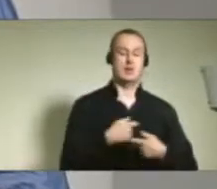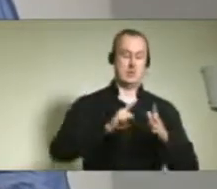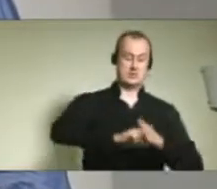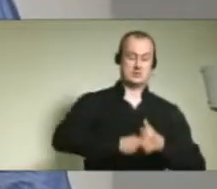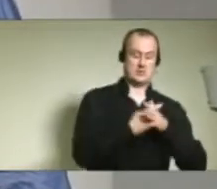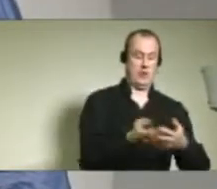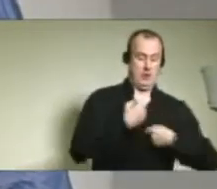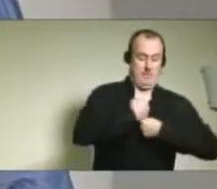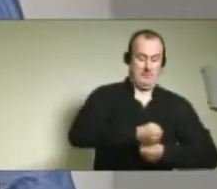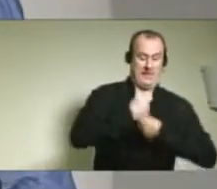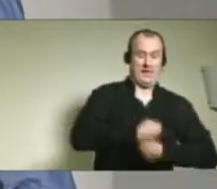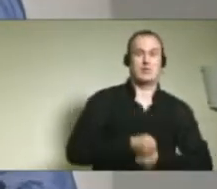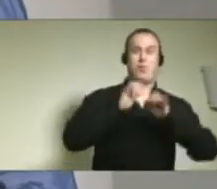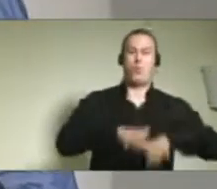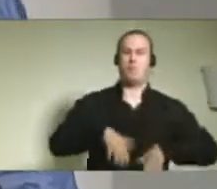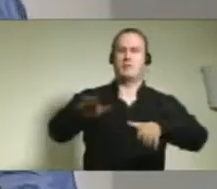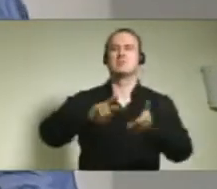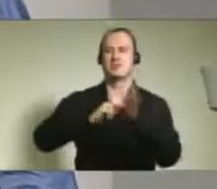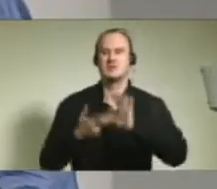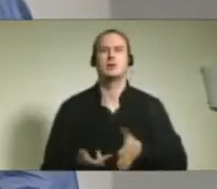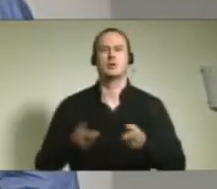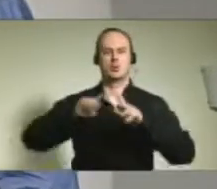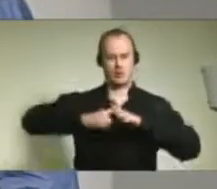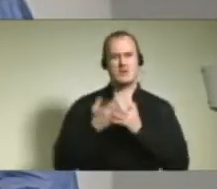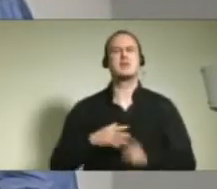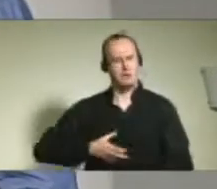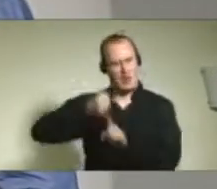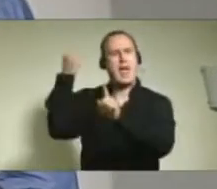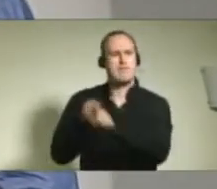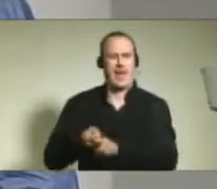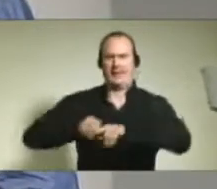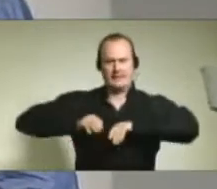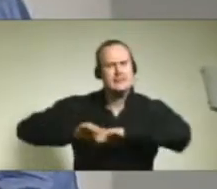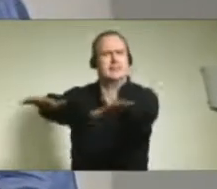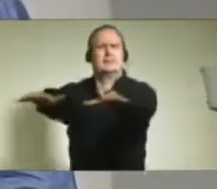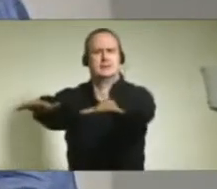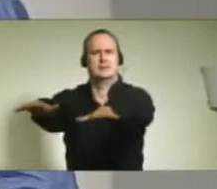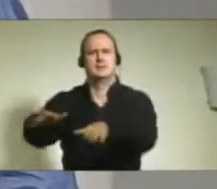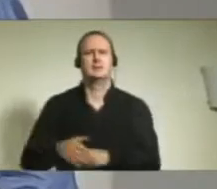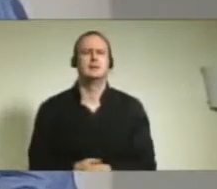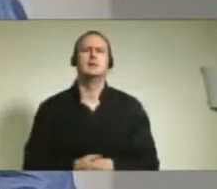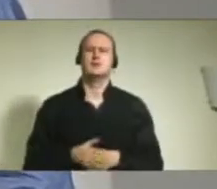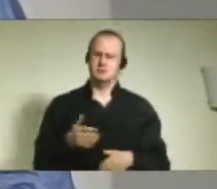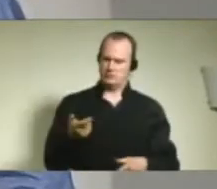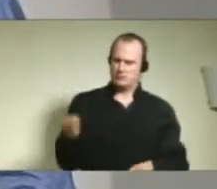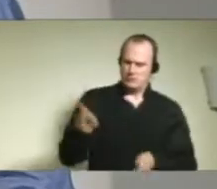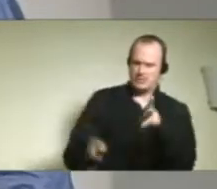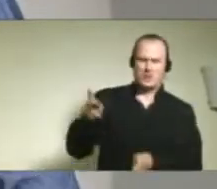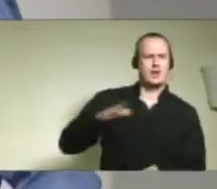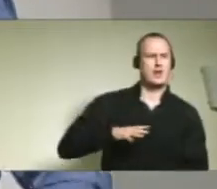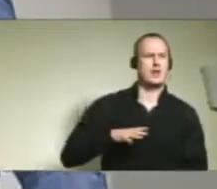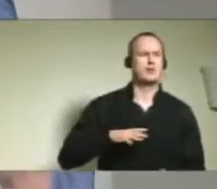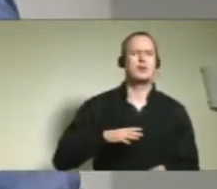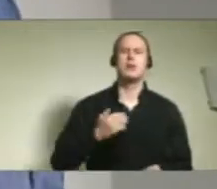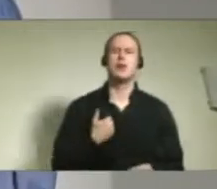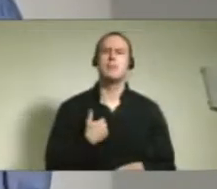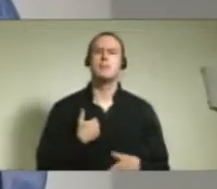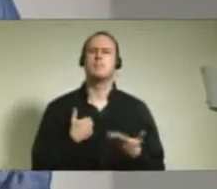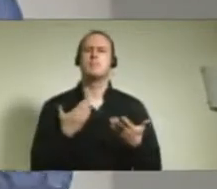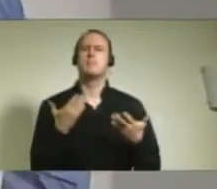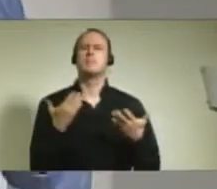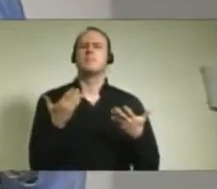90 organisateurs, des gens qui aiment la réflexion stratégique, et nous